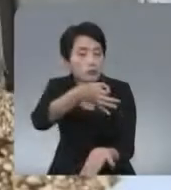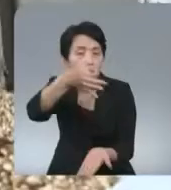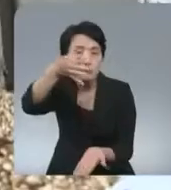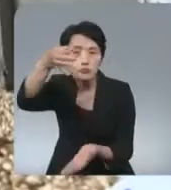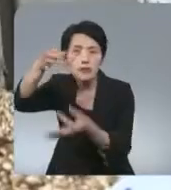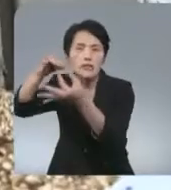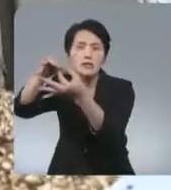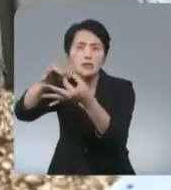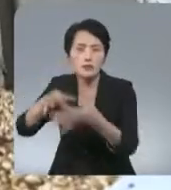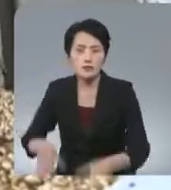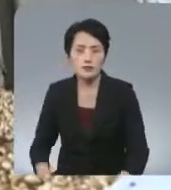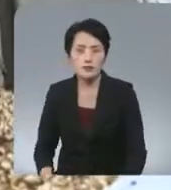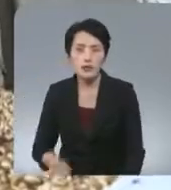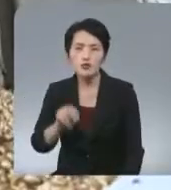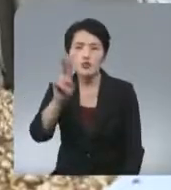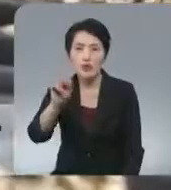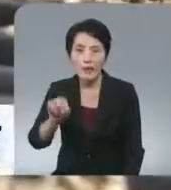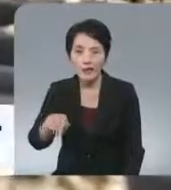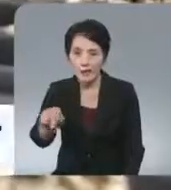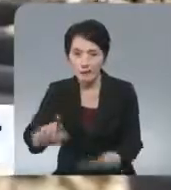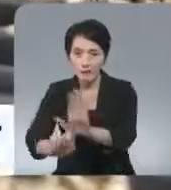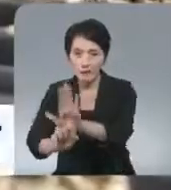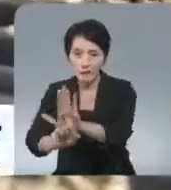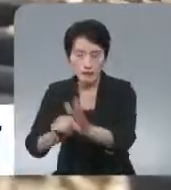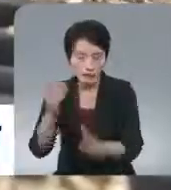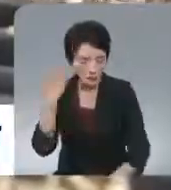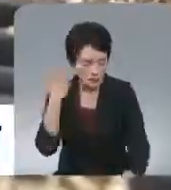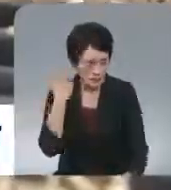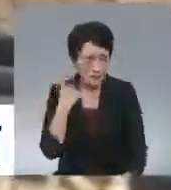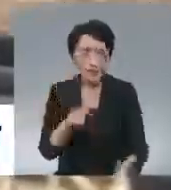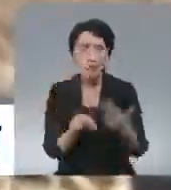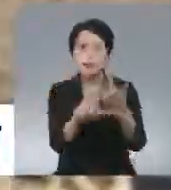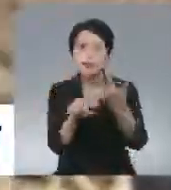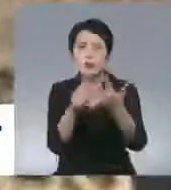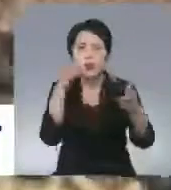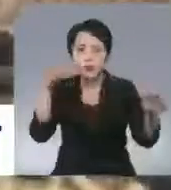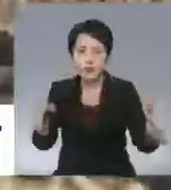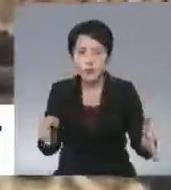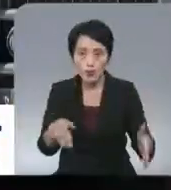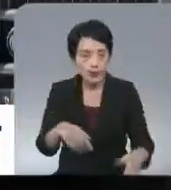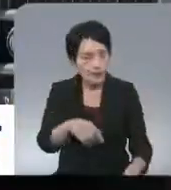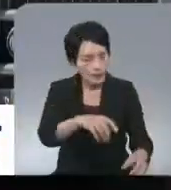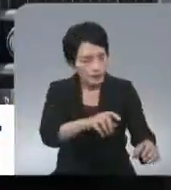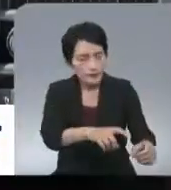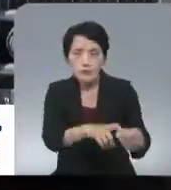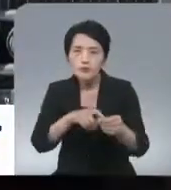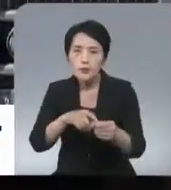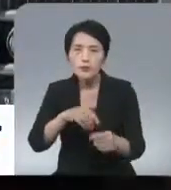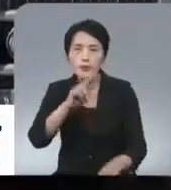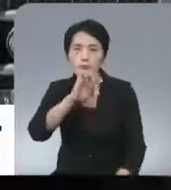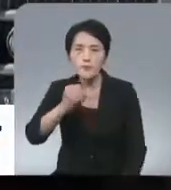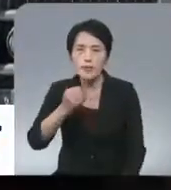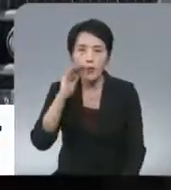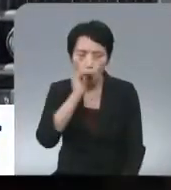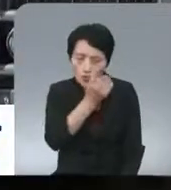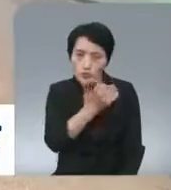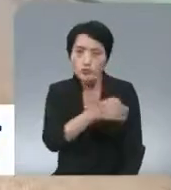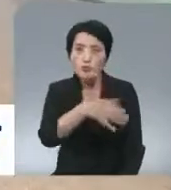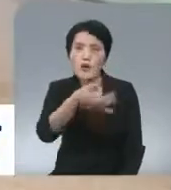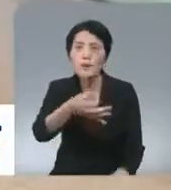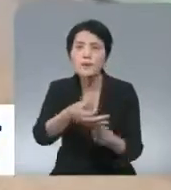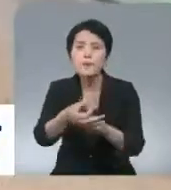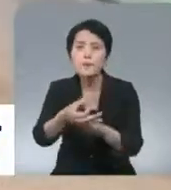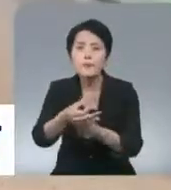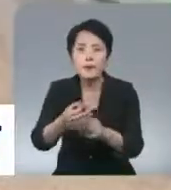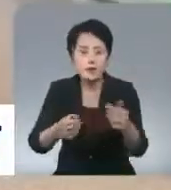国会を通じたウクライナからの穀物輸出が再開されたほか主要生産国の作況も順調